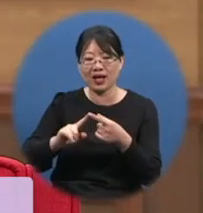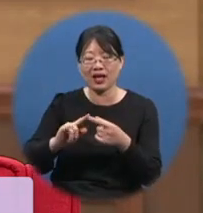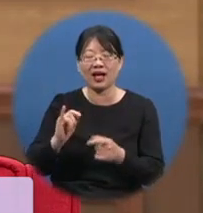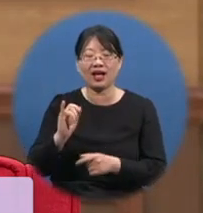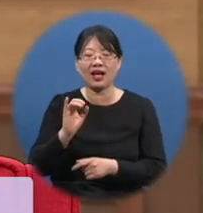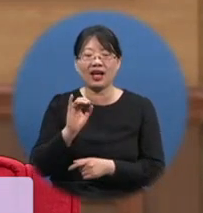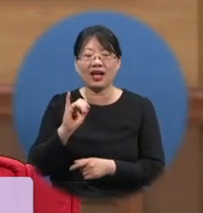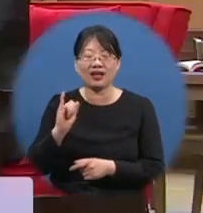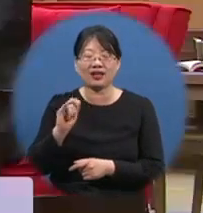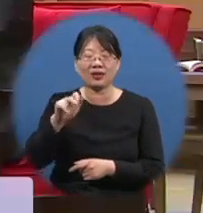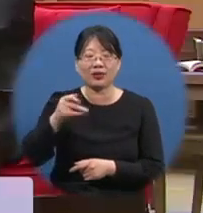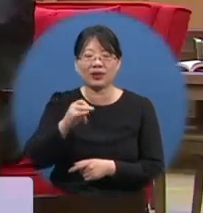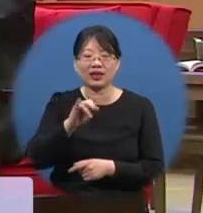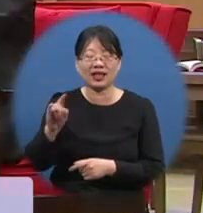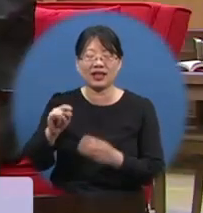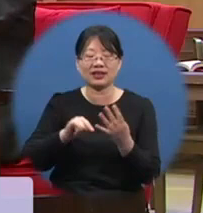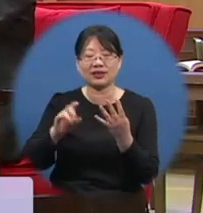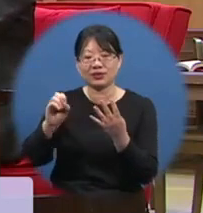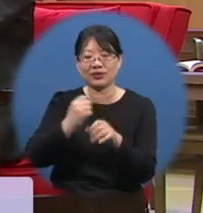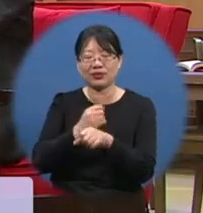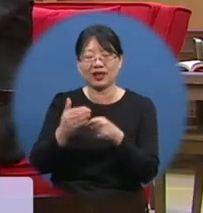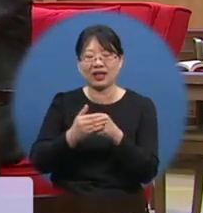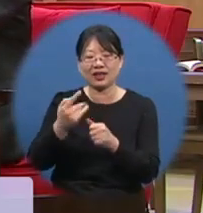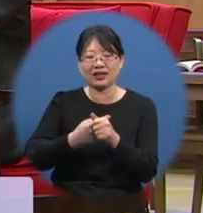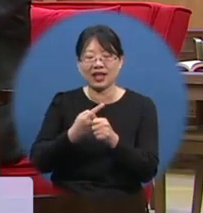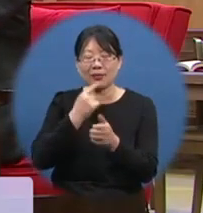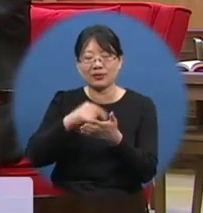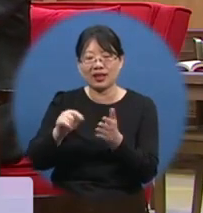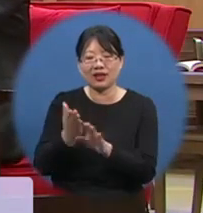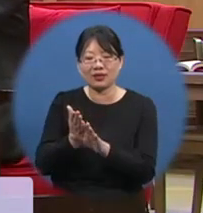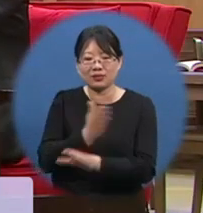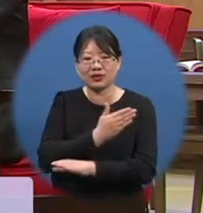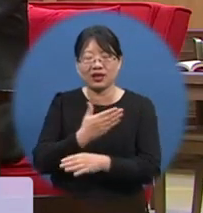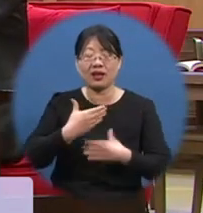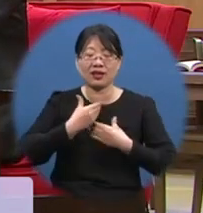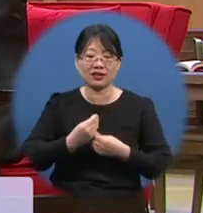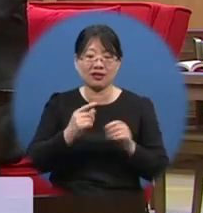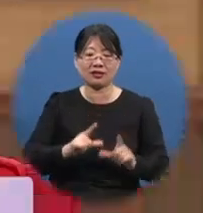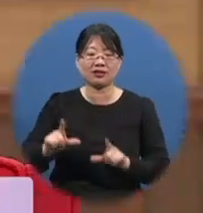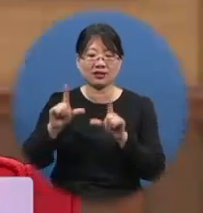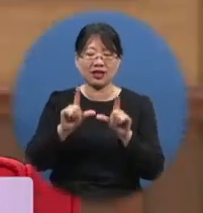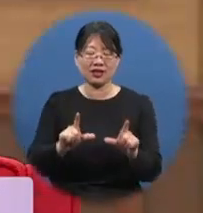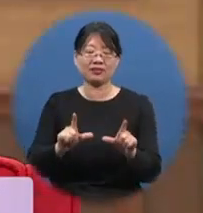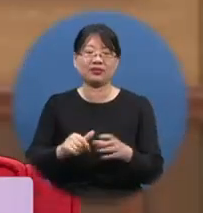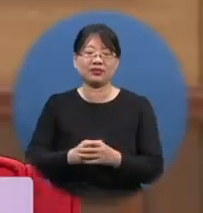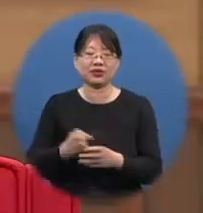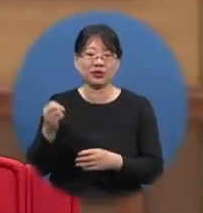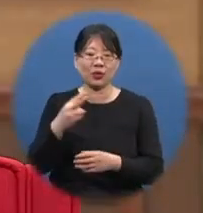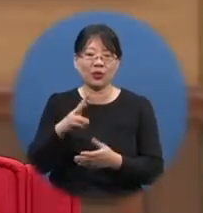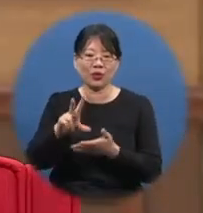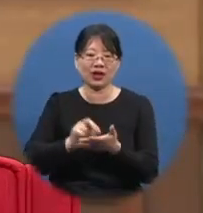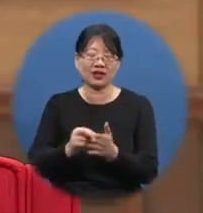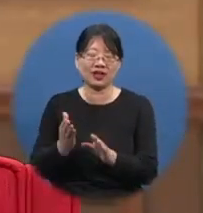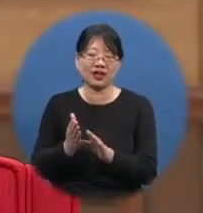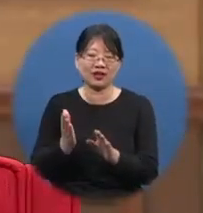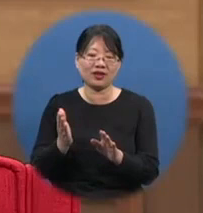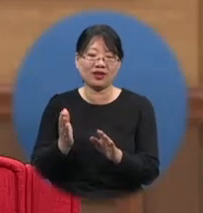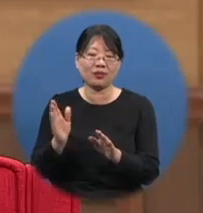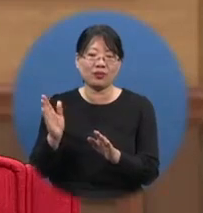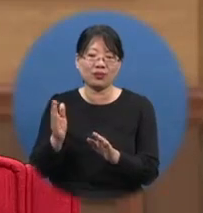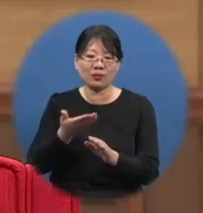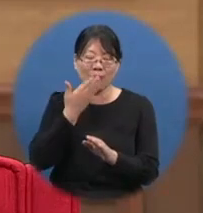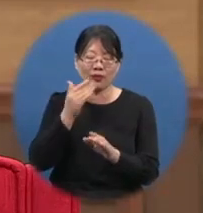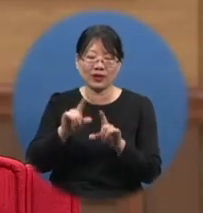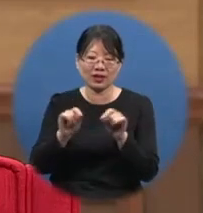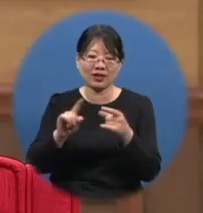아이코리아 4.0. 네. 그래서 자연 재해로부터 안전한 삶을 또 화재로부터